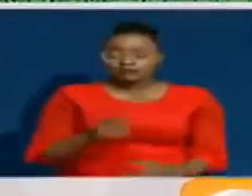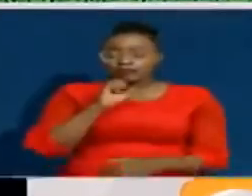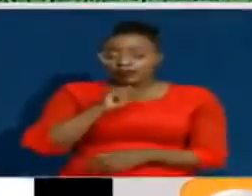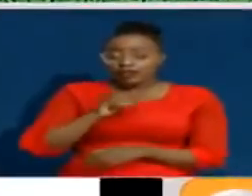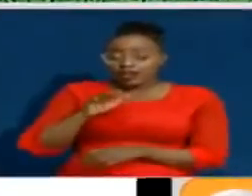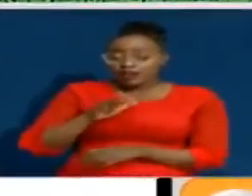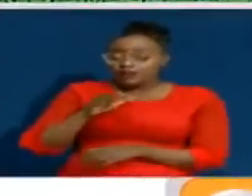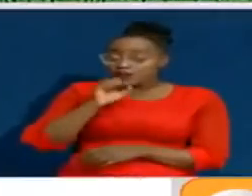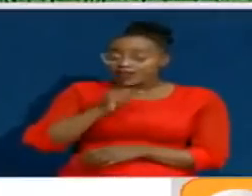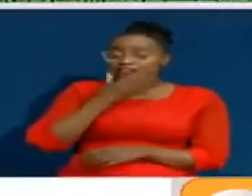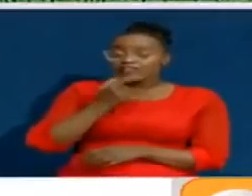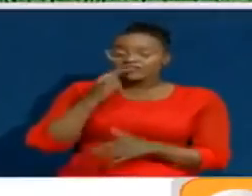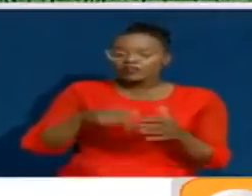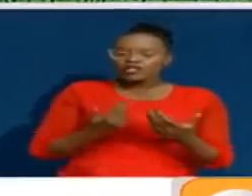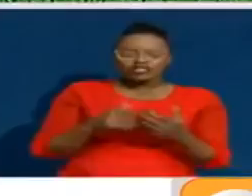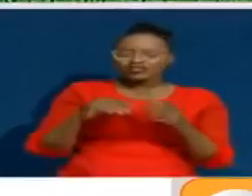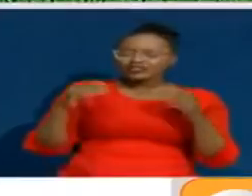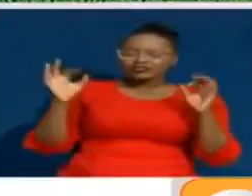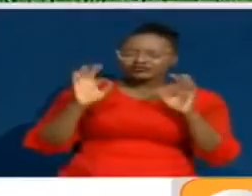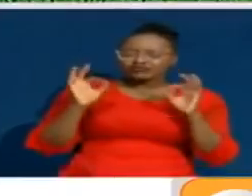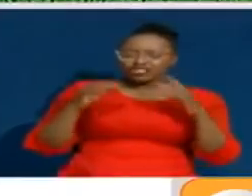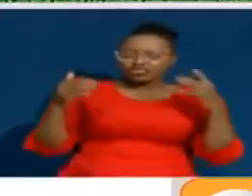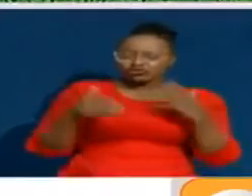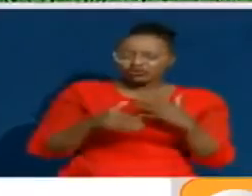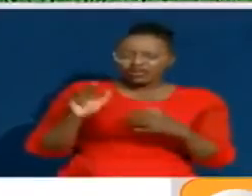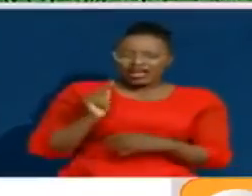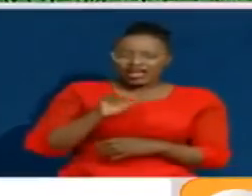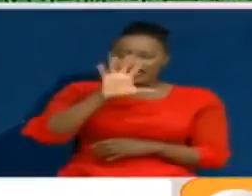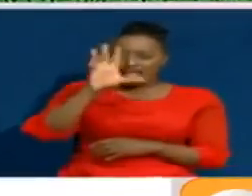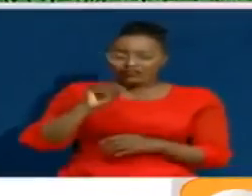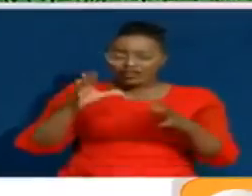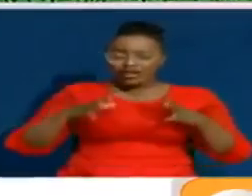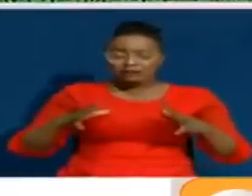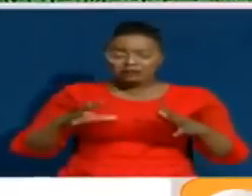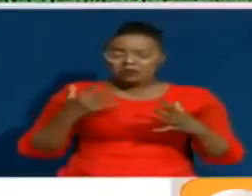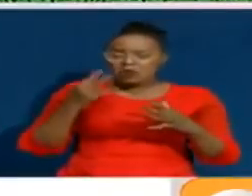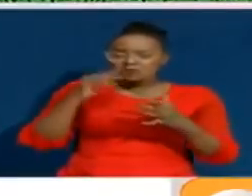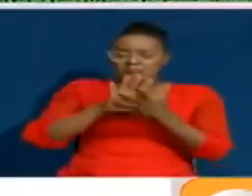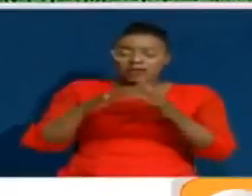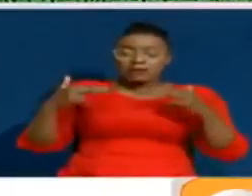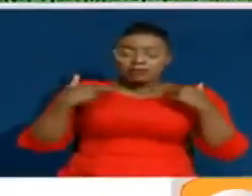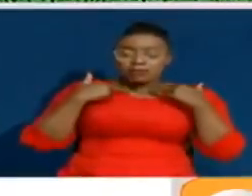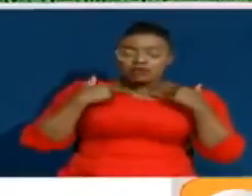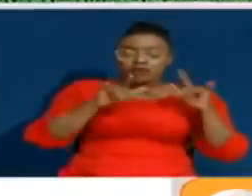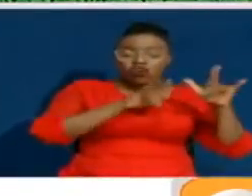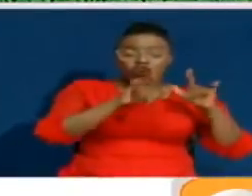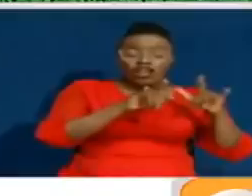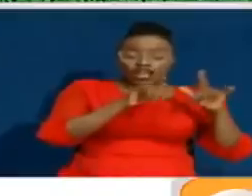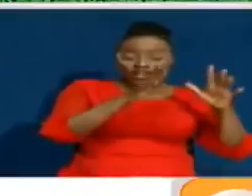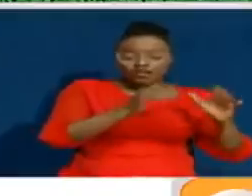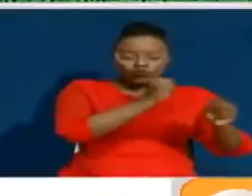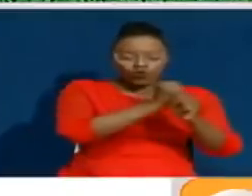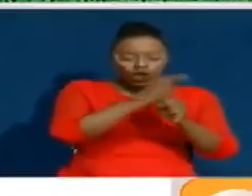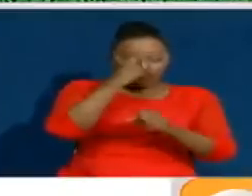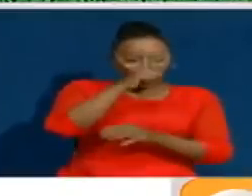Anasema babu yangu siku moja kwamba inasikitisha sana kwa sisi wa Afrika kwamba ndio tuliochukuliwa watumwa nchi za nje, ambapo